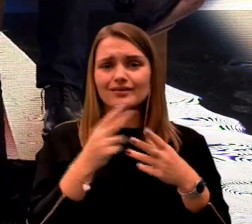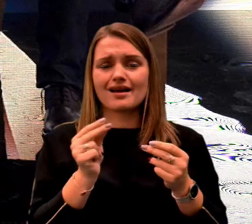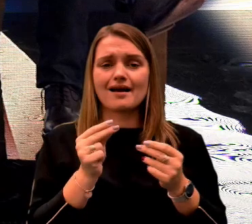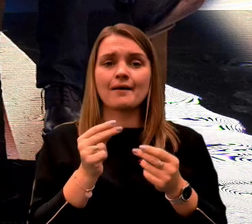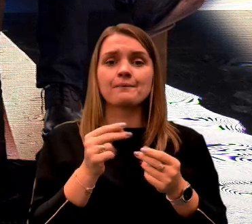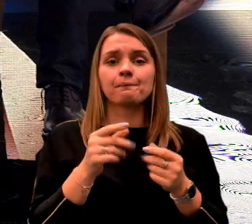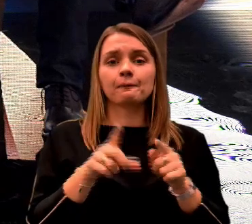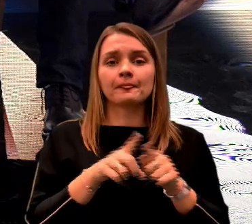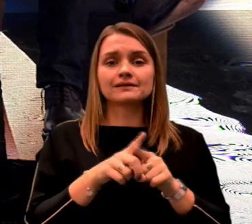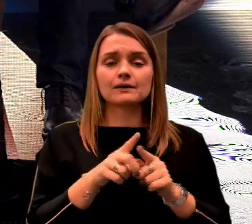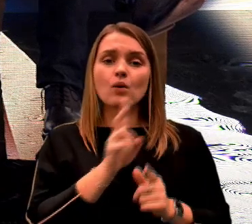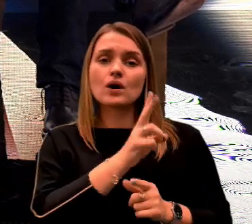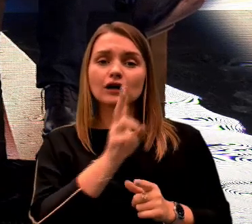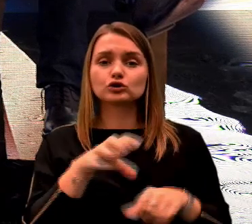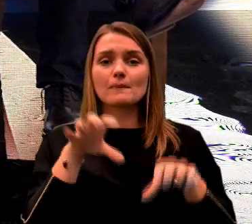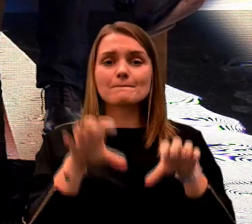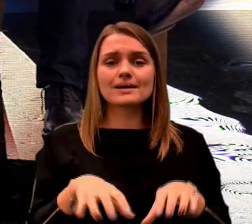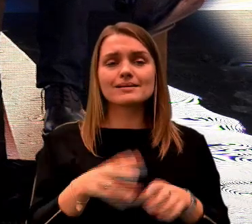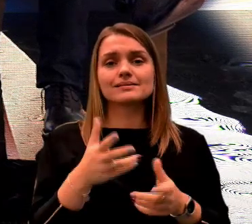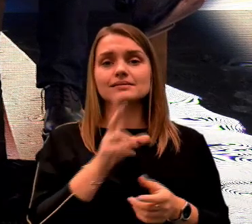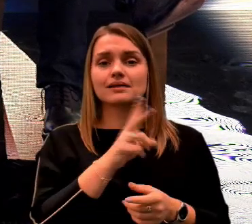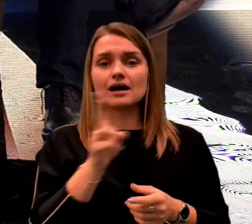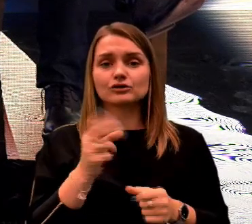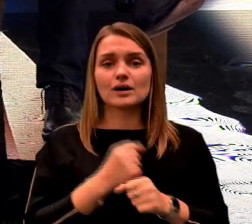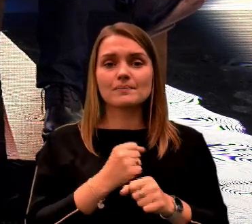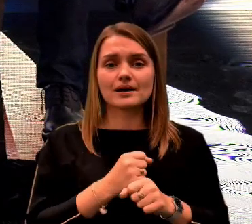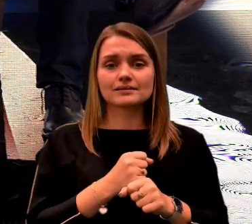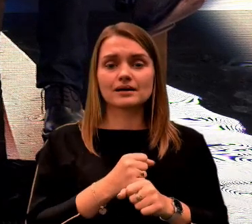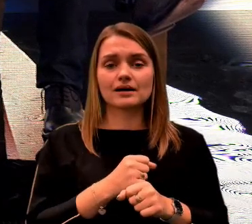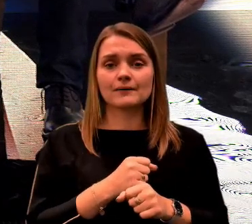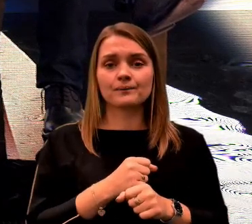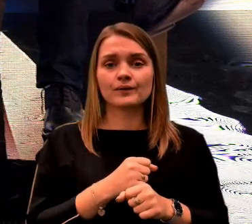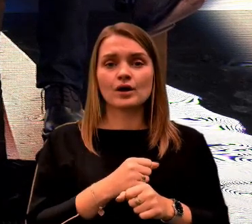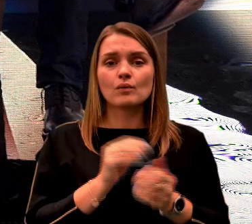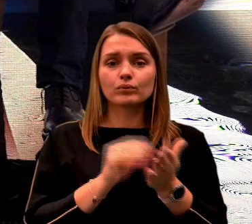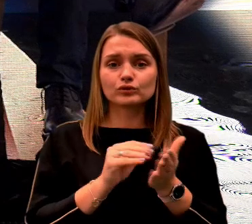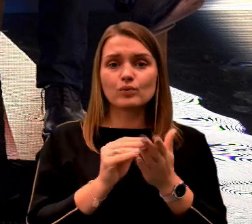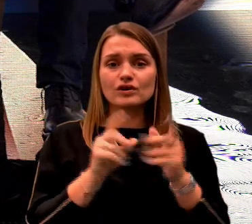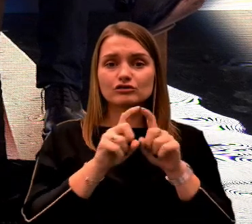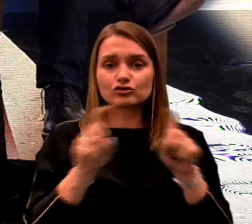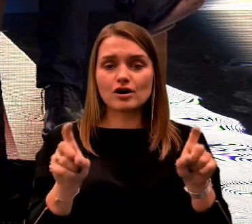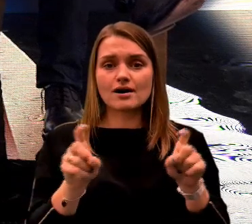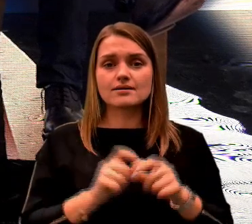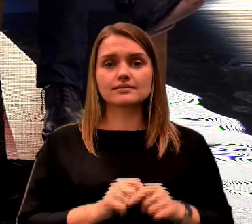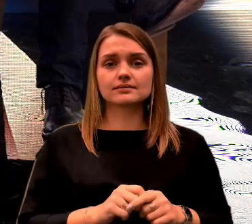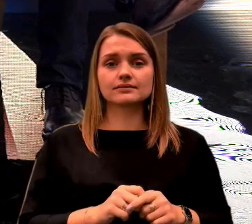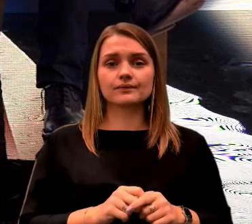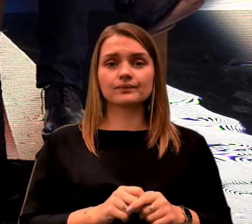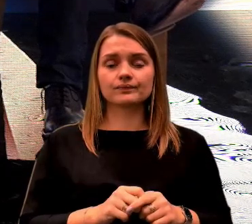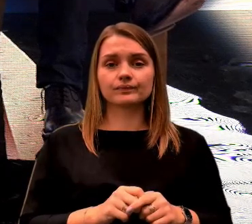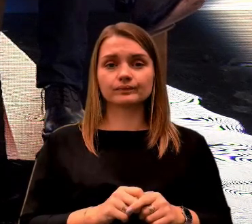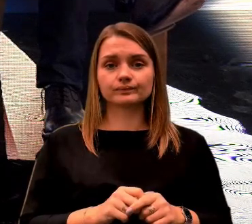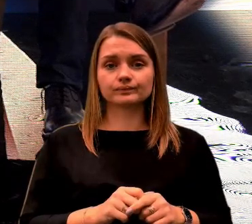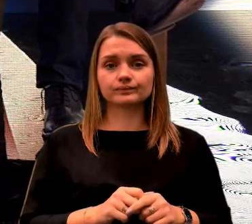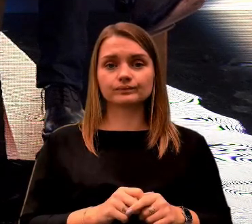prezesa, znaczy każdego, kto ma władzę, każda władza deprawuje. To tylko jest kwestia czasu, kiedy zdeprawuje i w jaki sposób deprawuje.